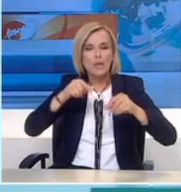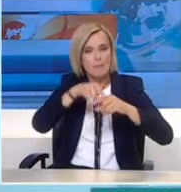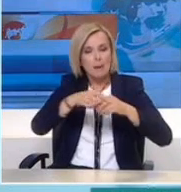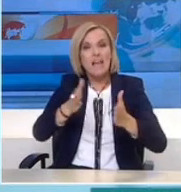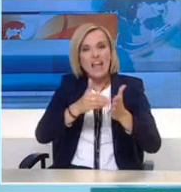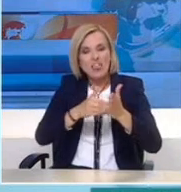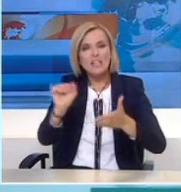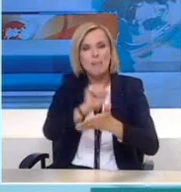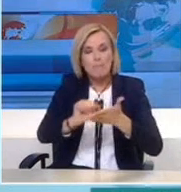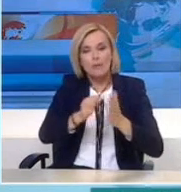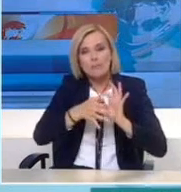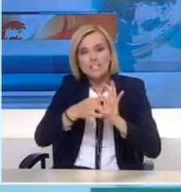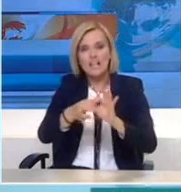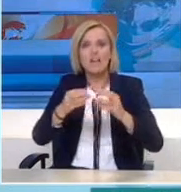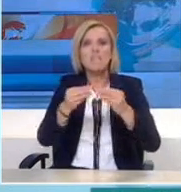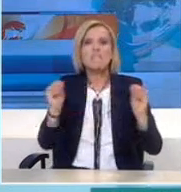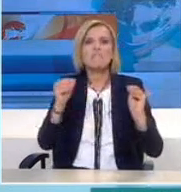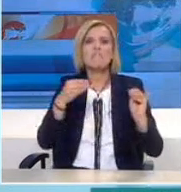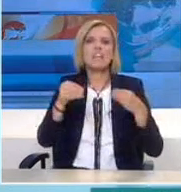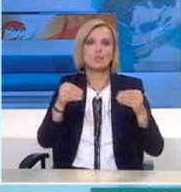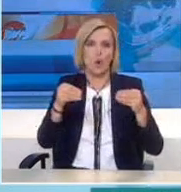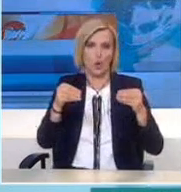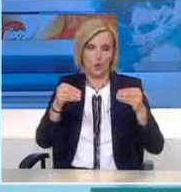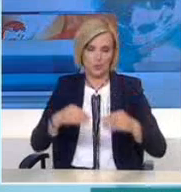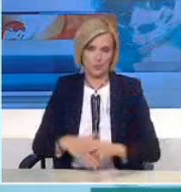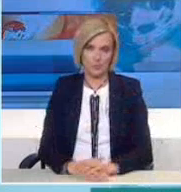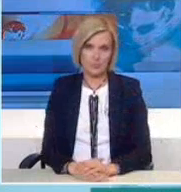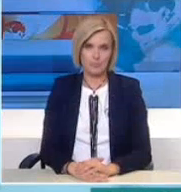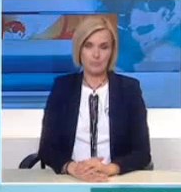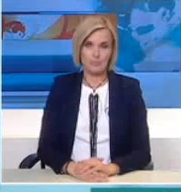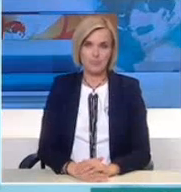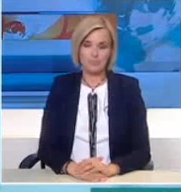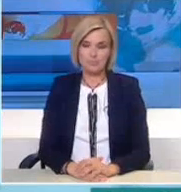ασφαλή αποκομιδή των φίλτρων και αναπνευστική προστασία.